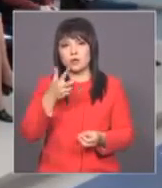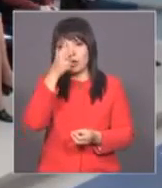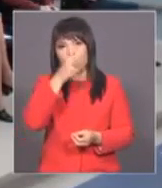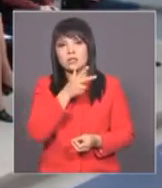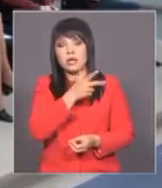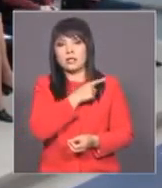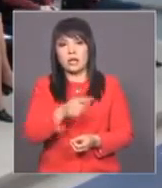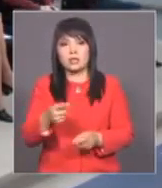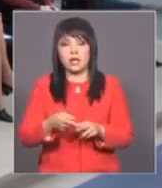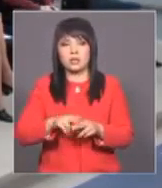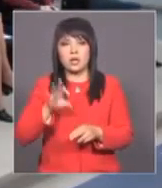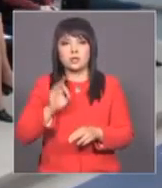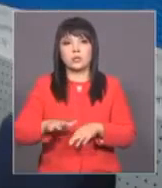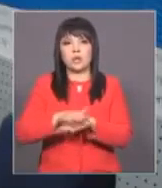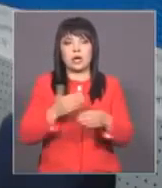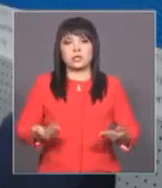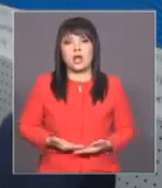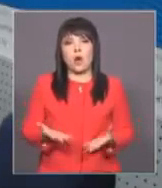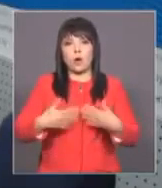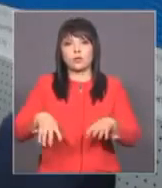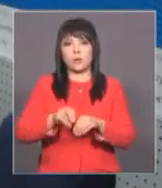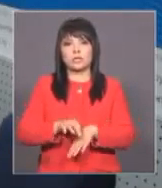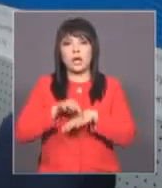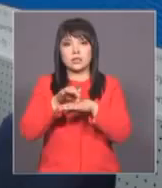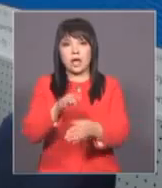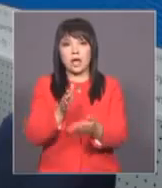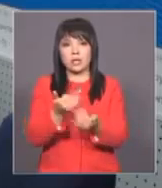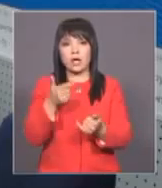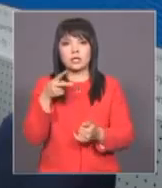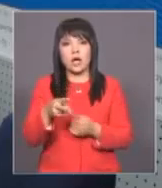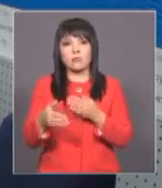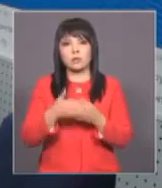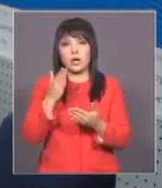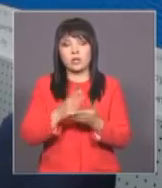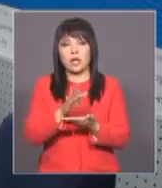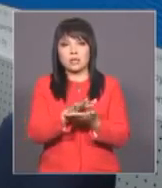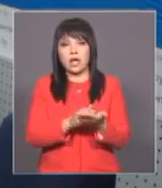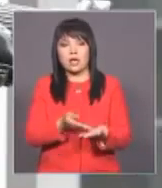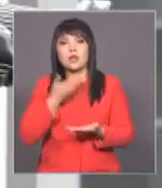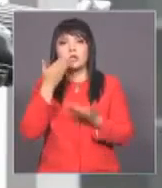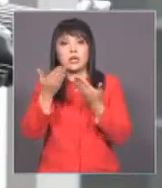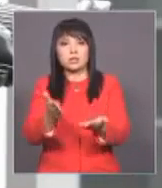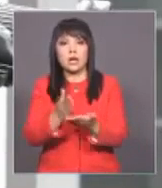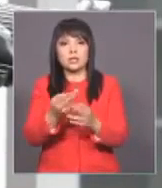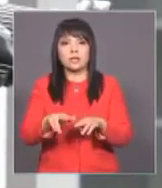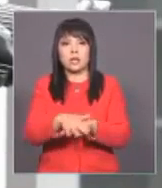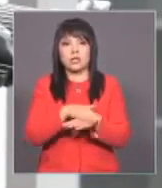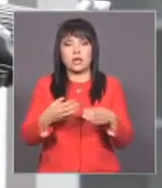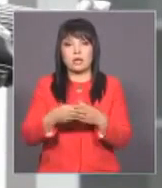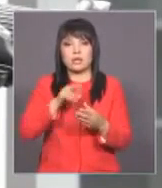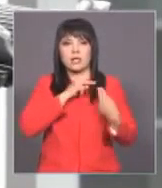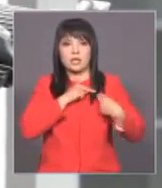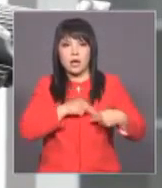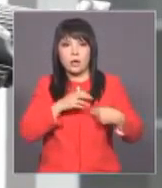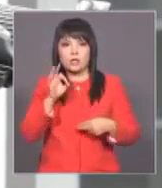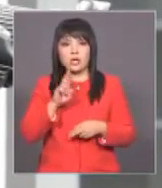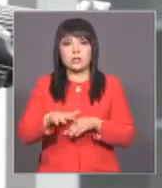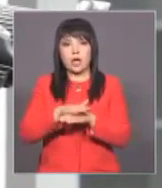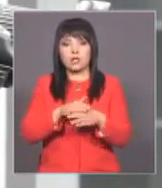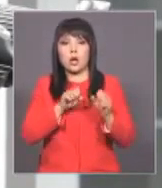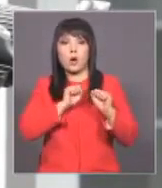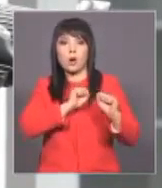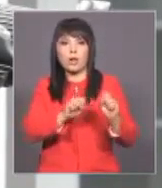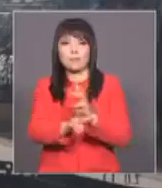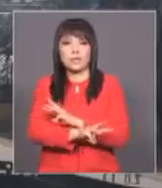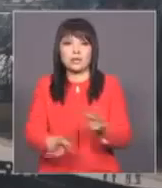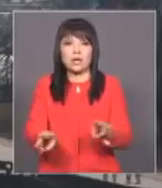әлеуметтік құрылымдарға отбасы капиталын тағайындау туралы 2000-ға жуық өтініш түсіпті. Бұл туралы осы елдің еңбек және әлеуметтік қорғау